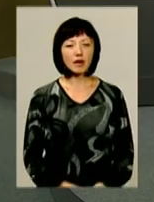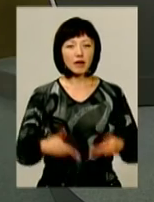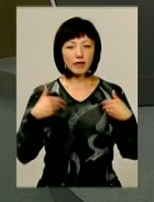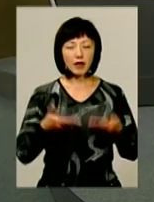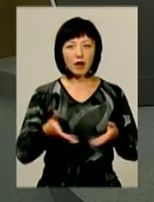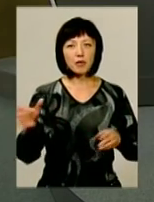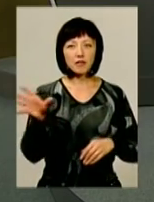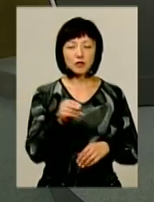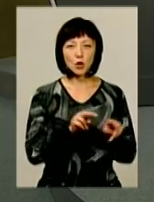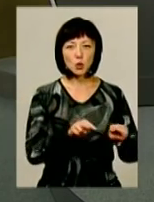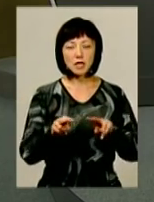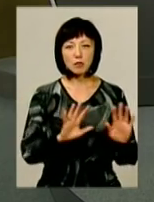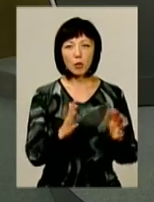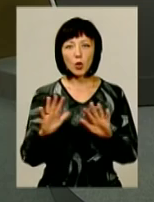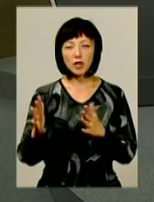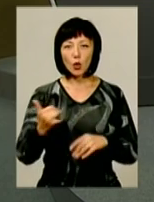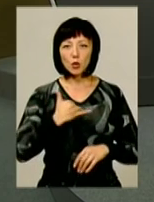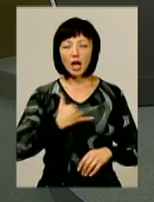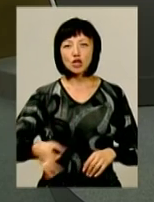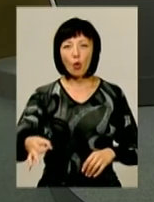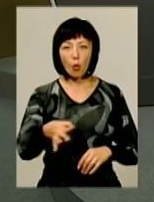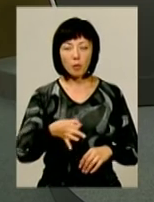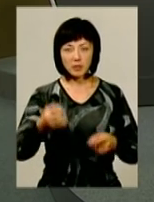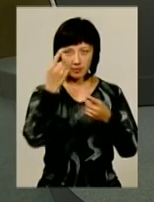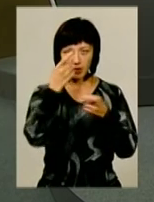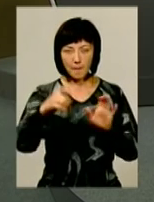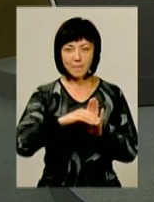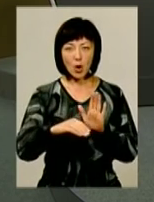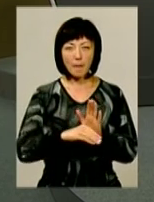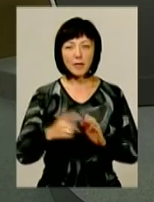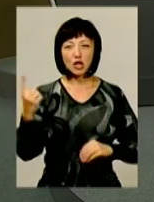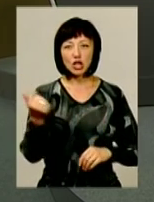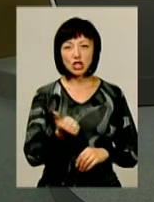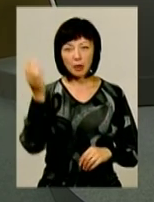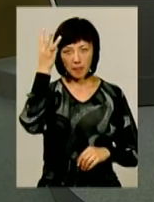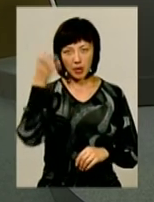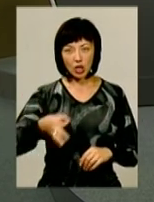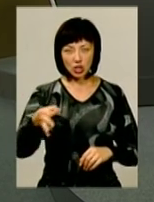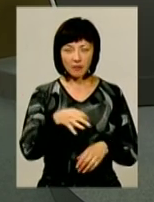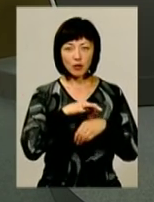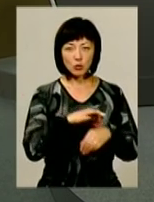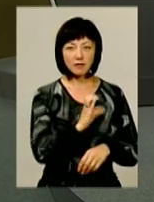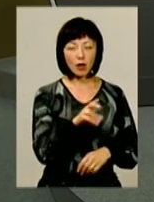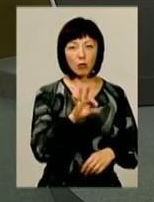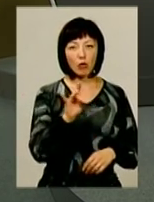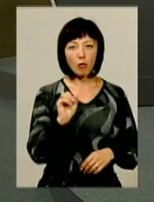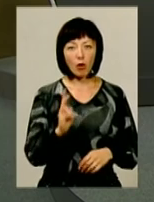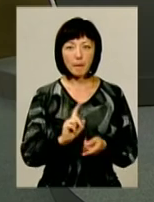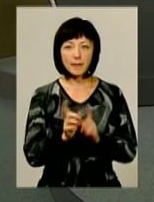Вітаємо усіх, хто стежить за подіями в нашій області. В ефірі програма «Тиждень Хмельниччини» та її ведучі Світлана Поробок та Ольга